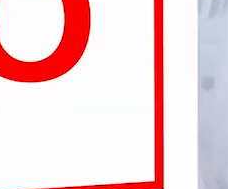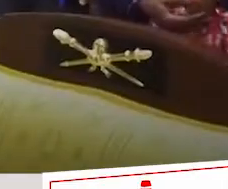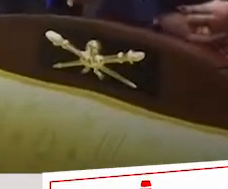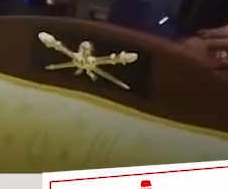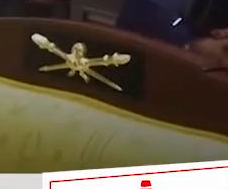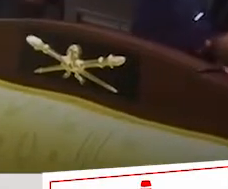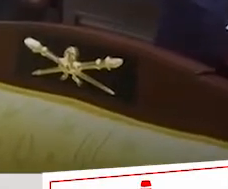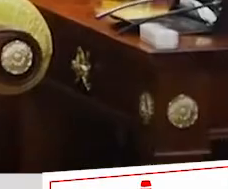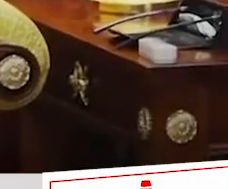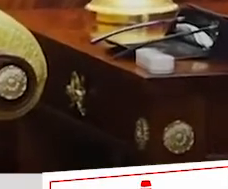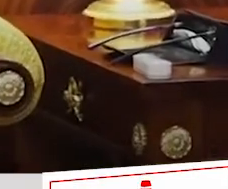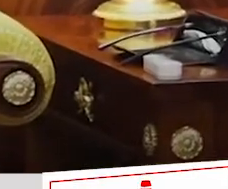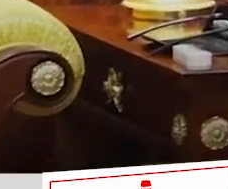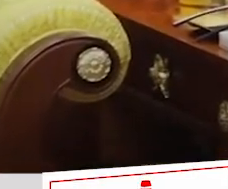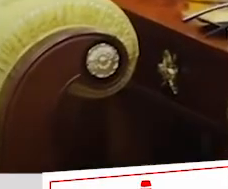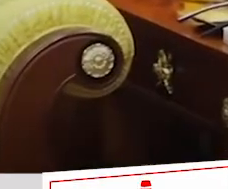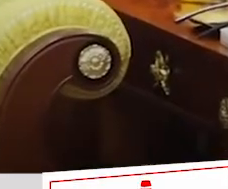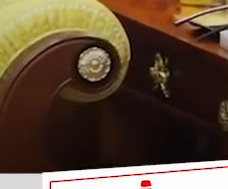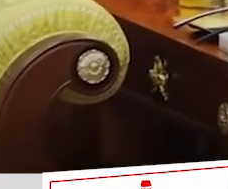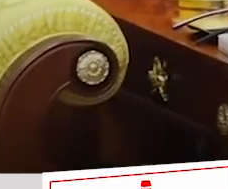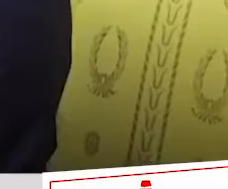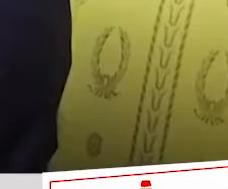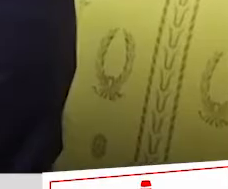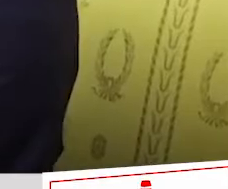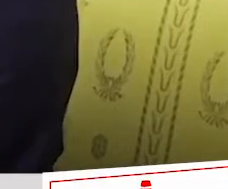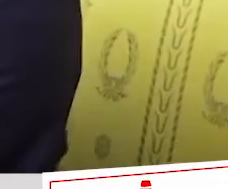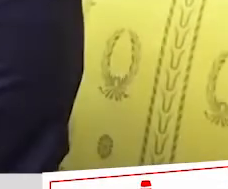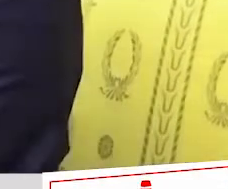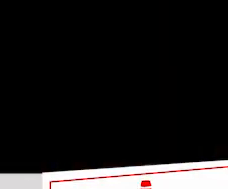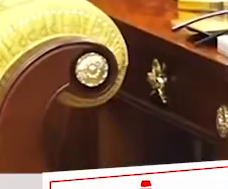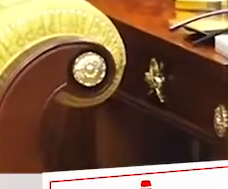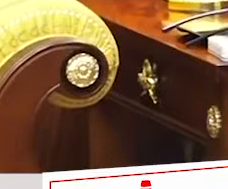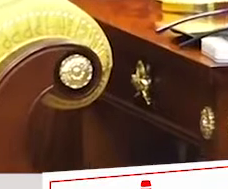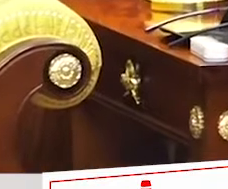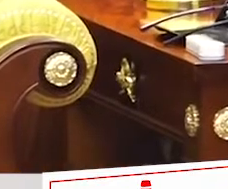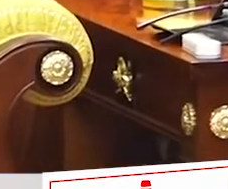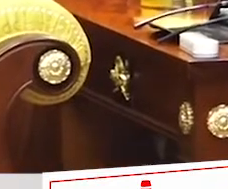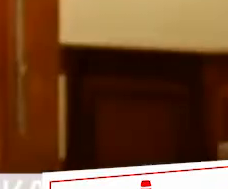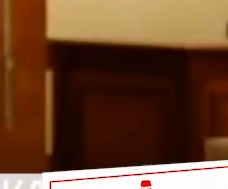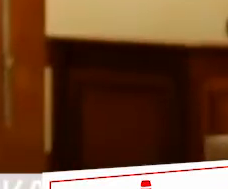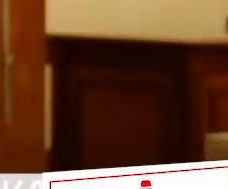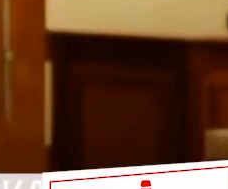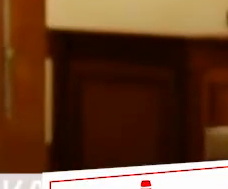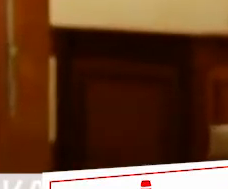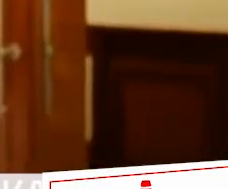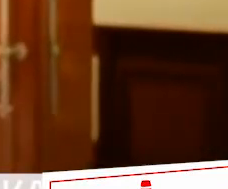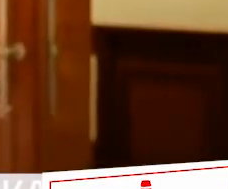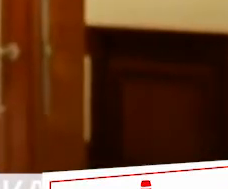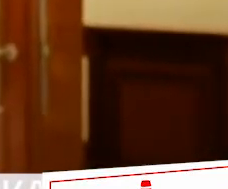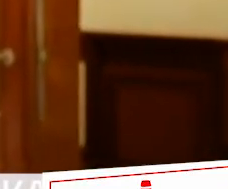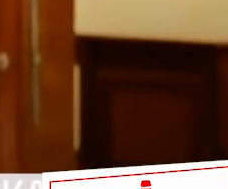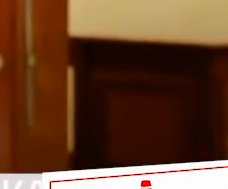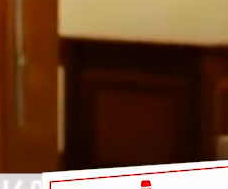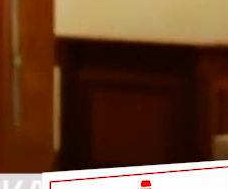quoique ayons un cachet non obligatoire la vaccination pour prévenir contrôler covit 19 est plus